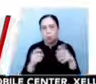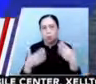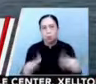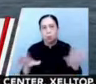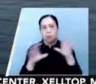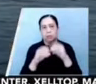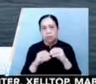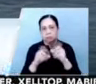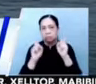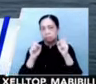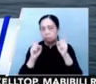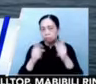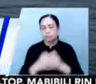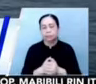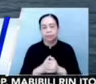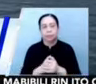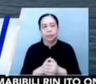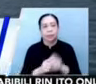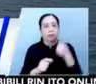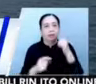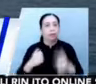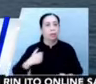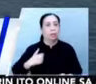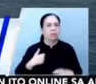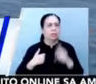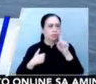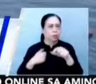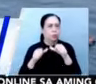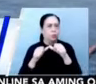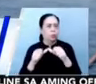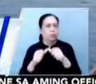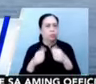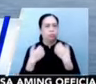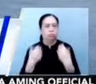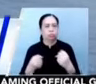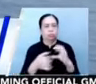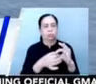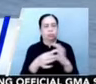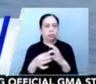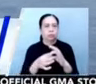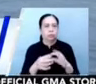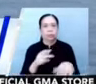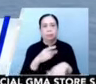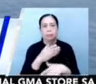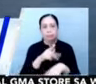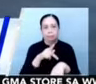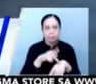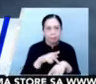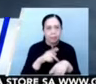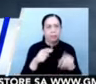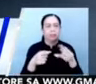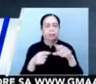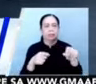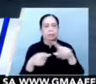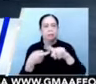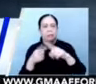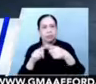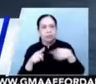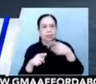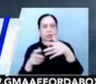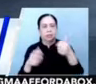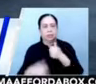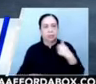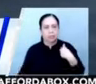quickly. Para sa Canada, dapat ituloy ang pagpapalakas sa ugnayan ng Pilipinas sa mga kaalyadong bansa kahit pa may kasunduan